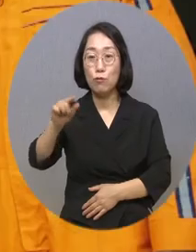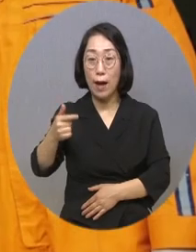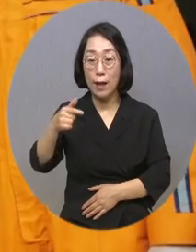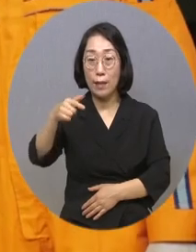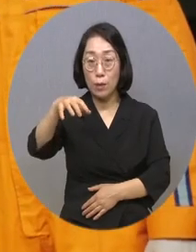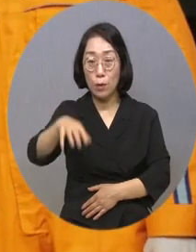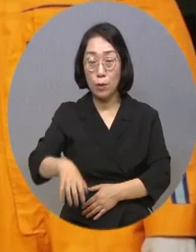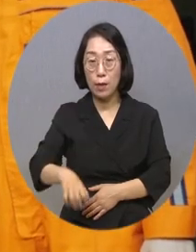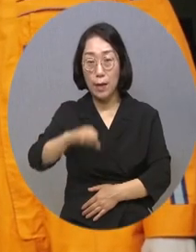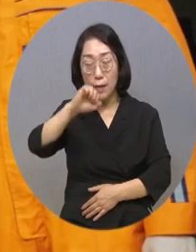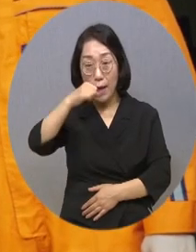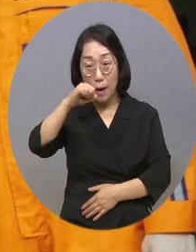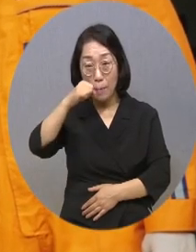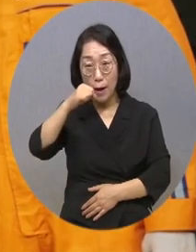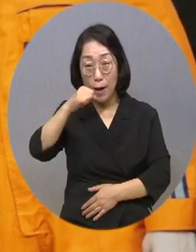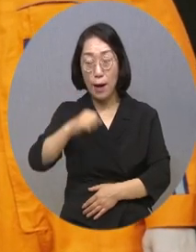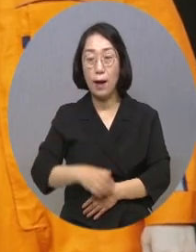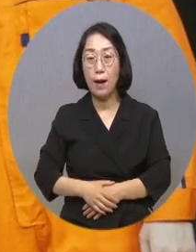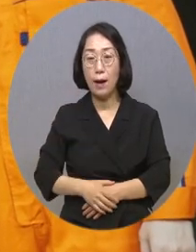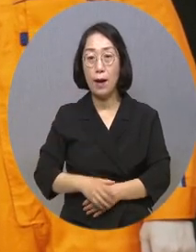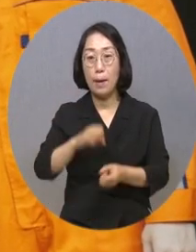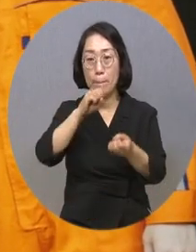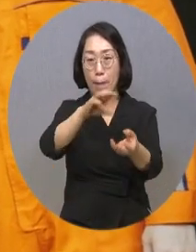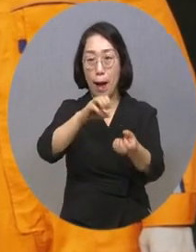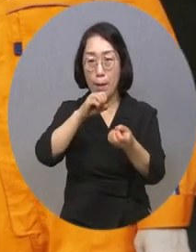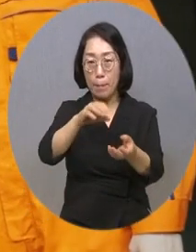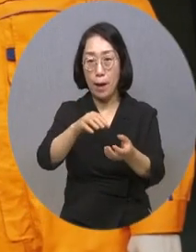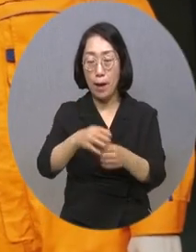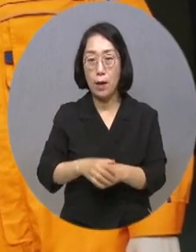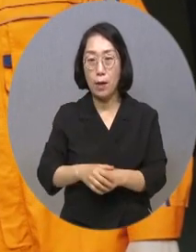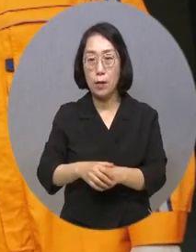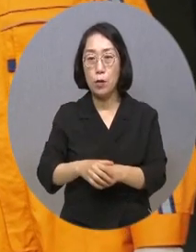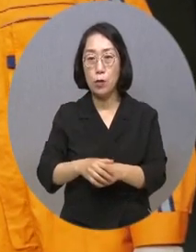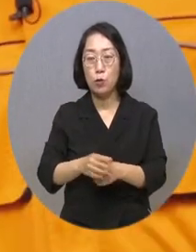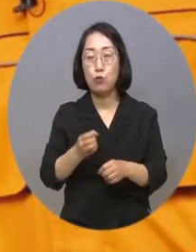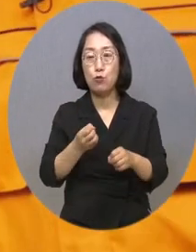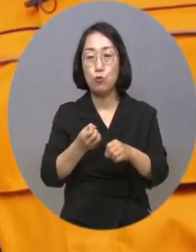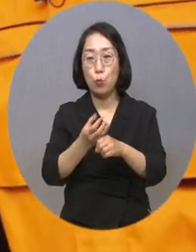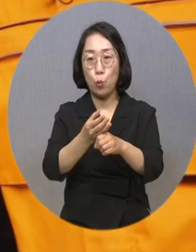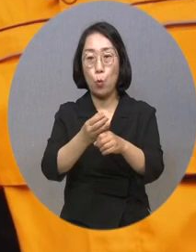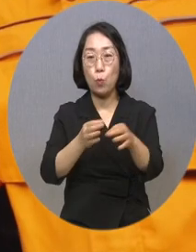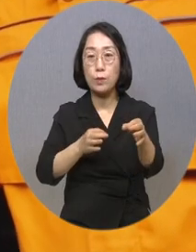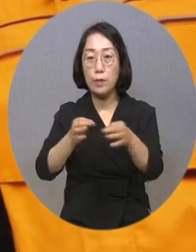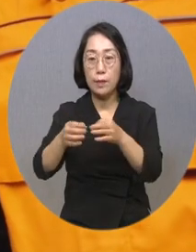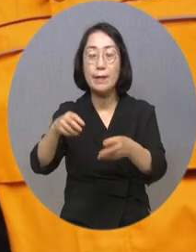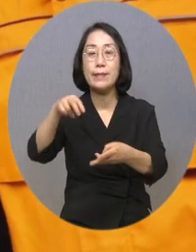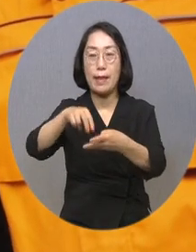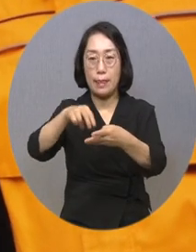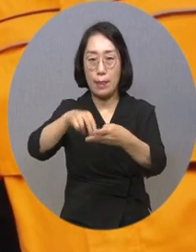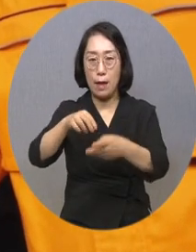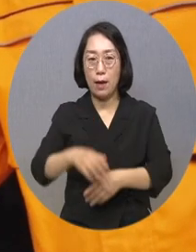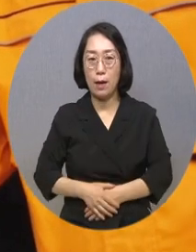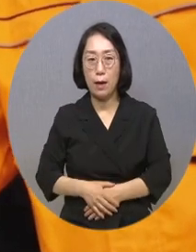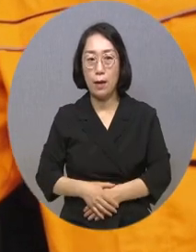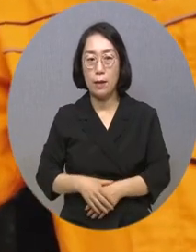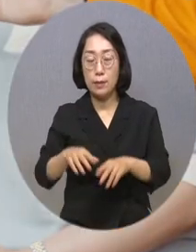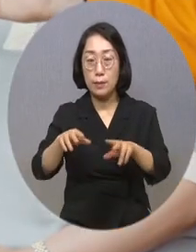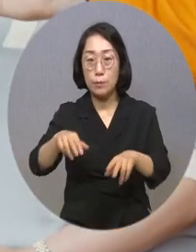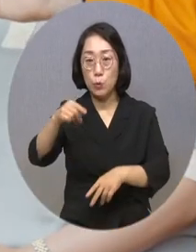있는 양파를 유통시키는 초당농산 영농조합법인이라는 유통센터이고요. 네네네. 지금 조생이 많이 나오는